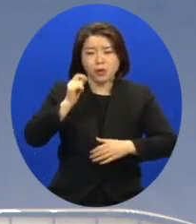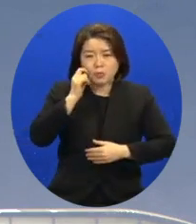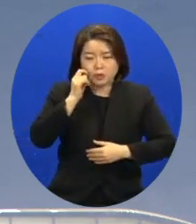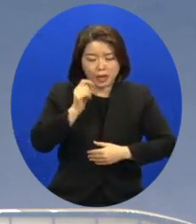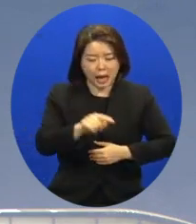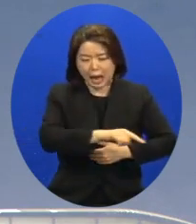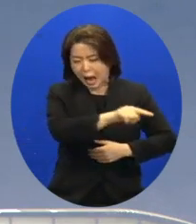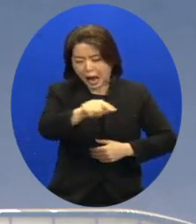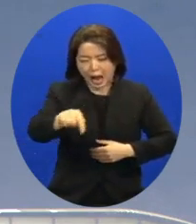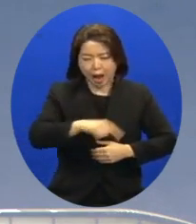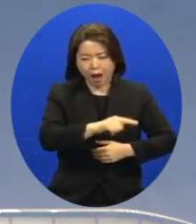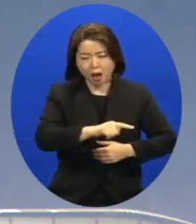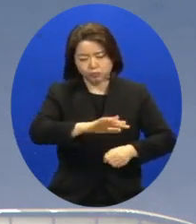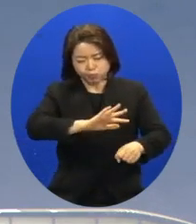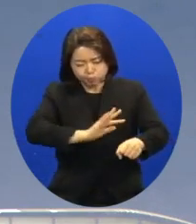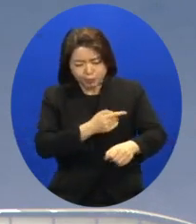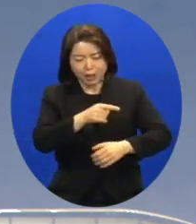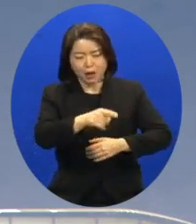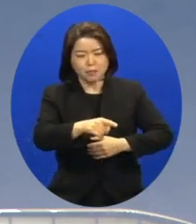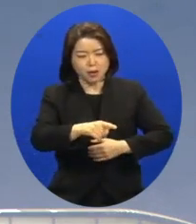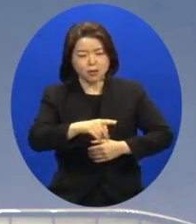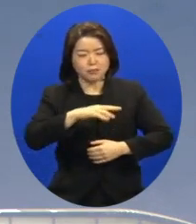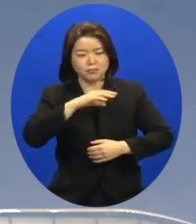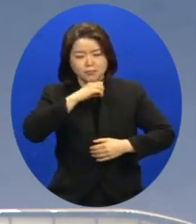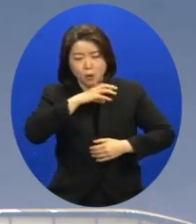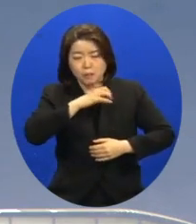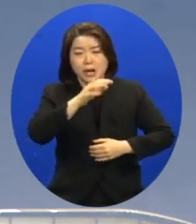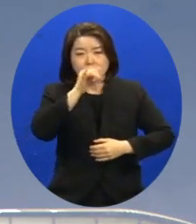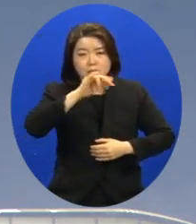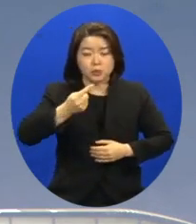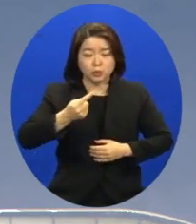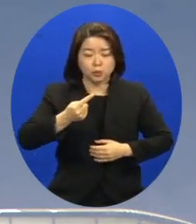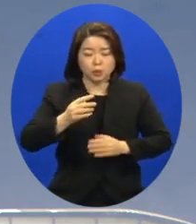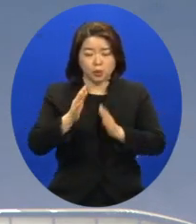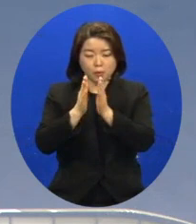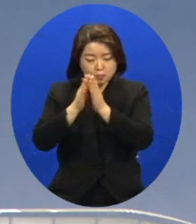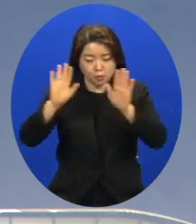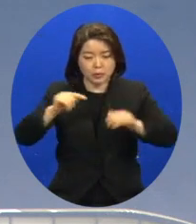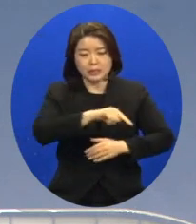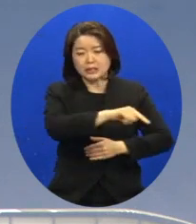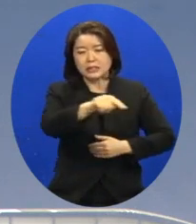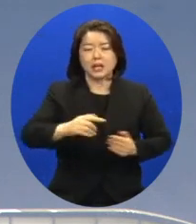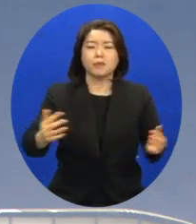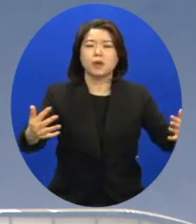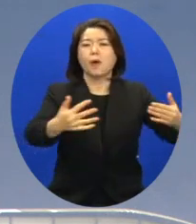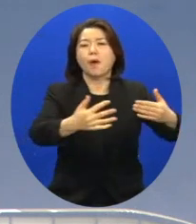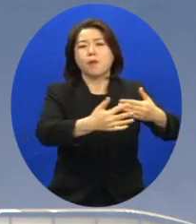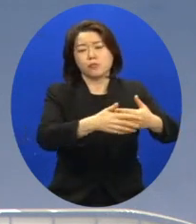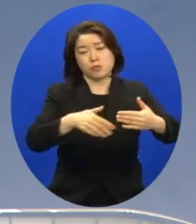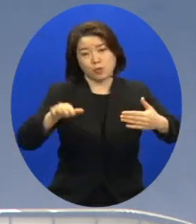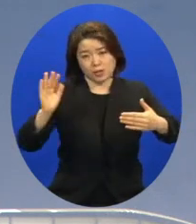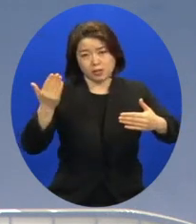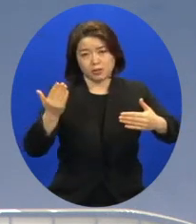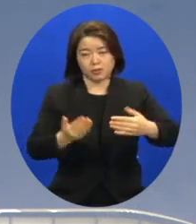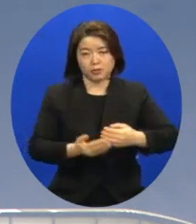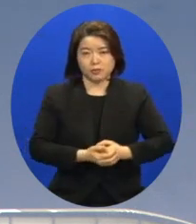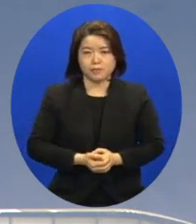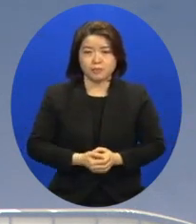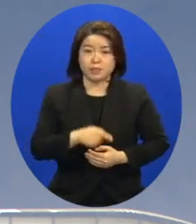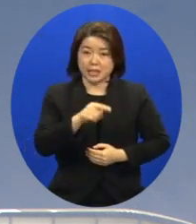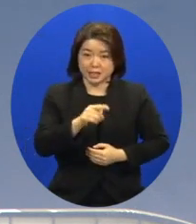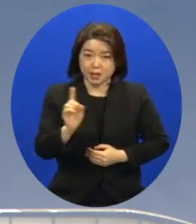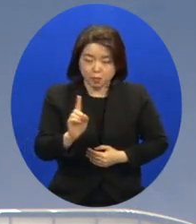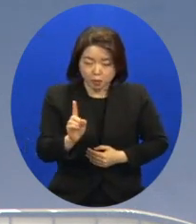못되게 굴어도 아무리 원망해도 모세는 그들을 품고 가야만 되는 겁니다. 그게 곧